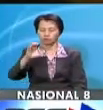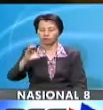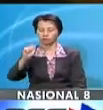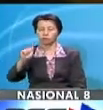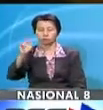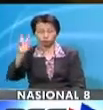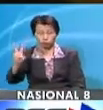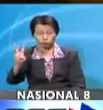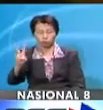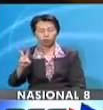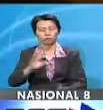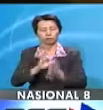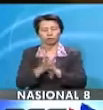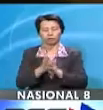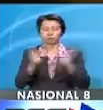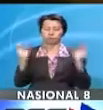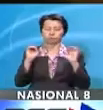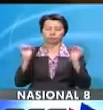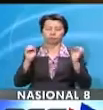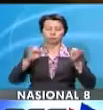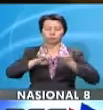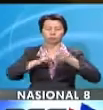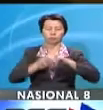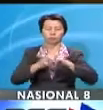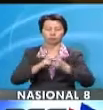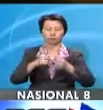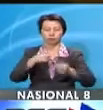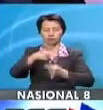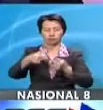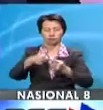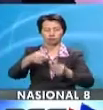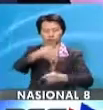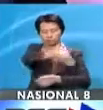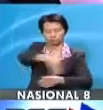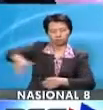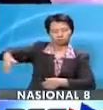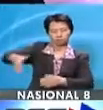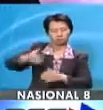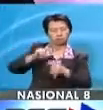tak adalah masalah berhubung dengan pembahagian.